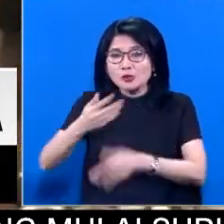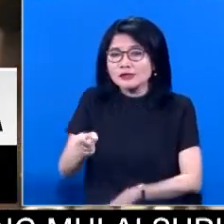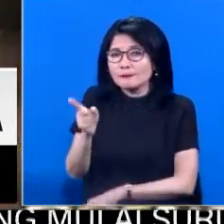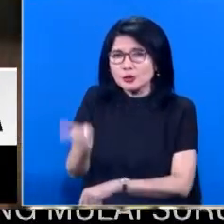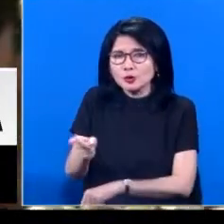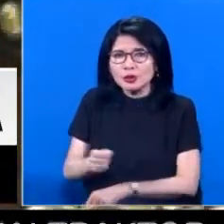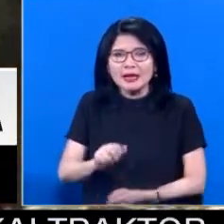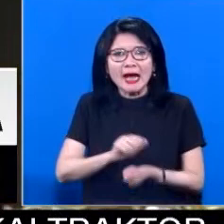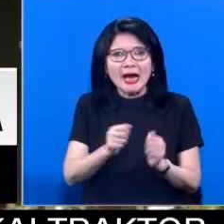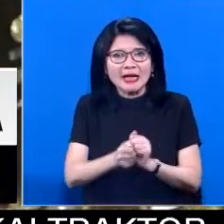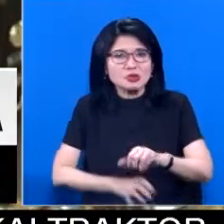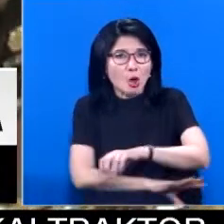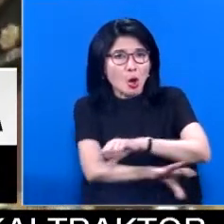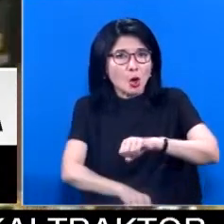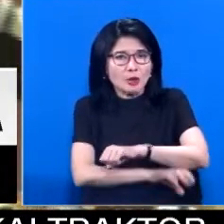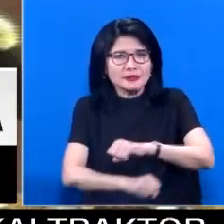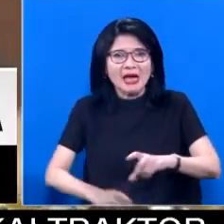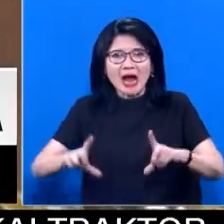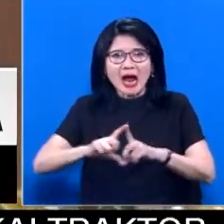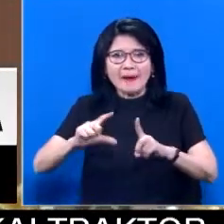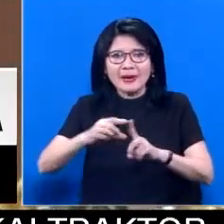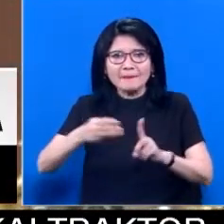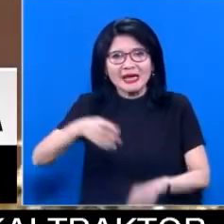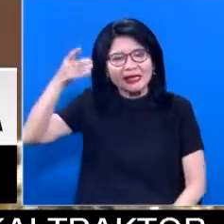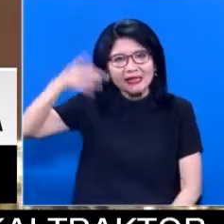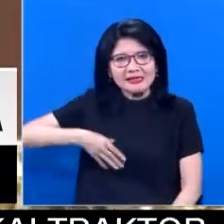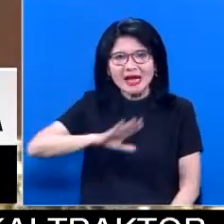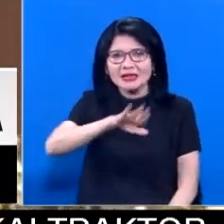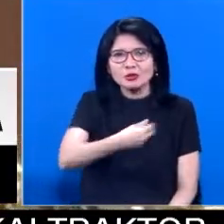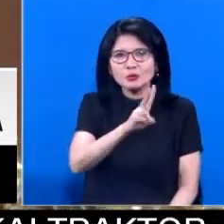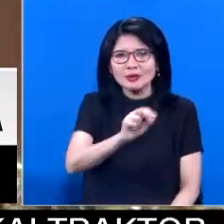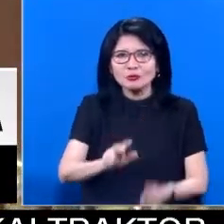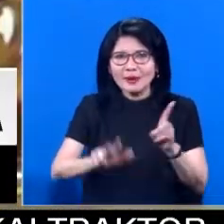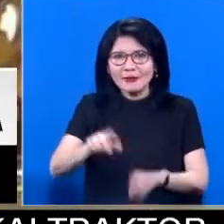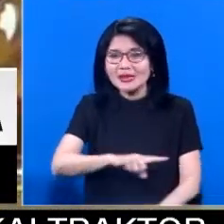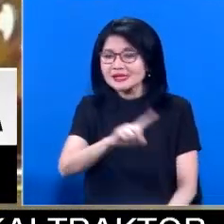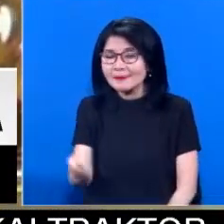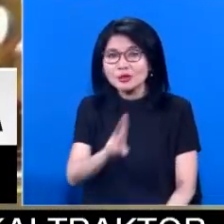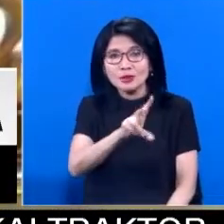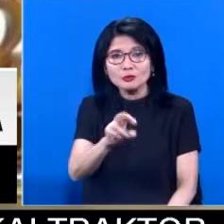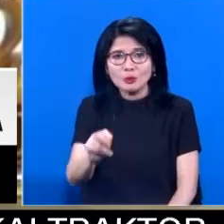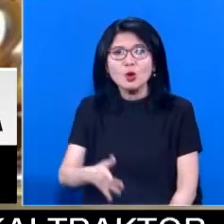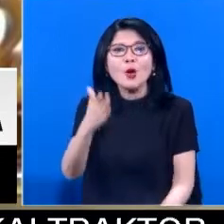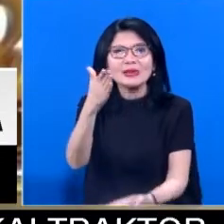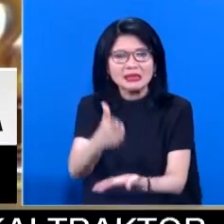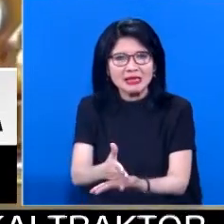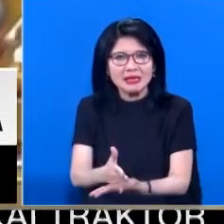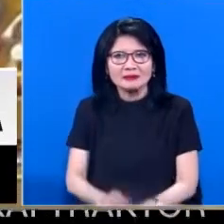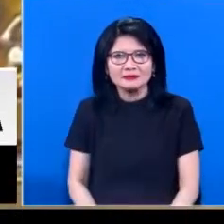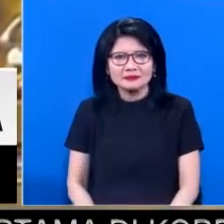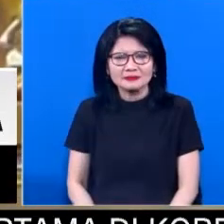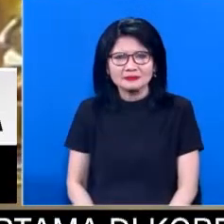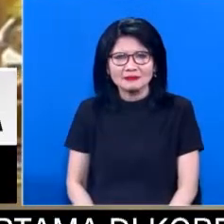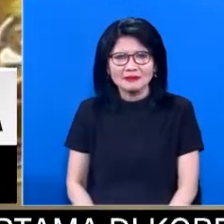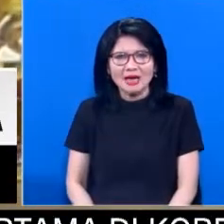dalam perkara tindak pidana korupsi pengelolaan APBDES Citemu tahun anggaran 2018 sampai 2020 dihentikan. Meski dalam gelar